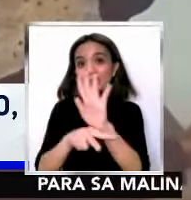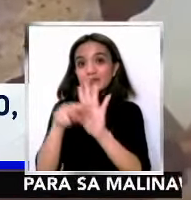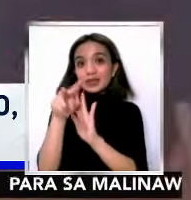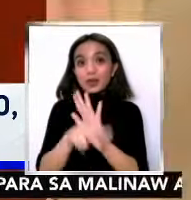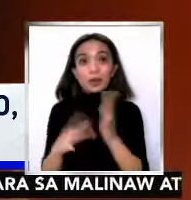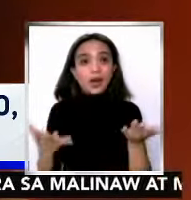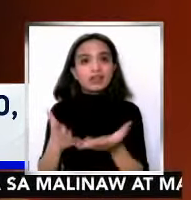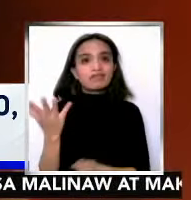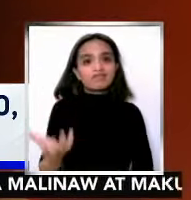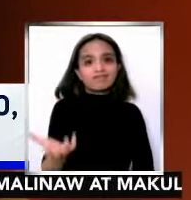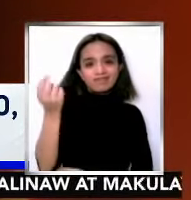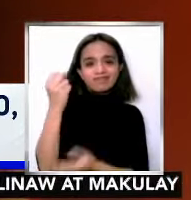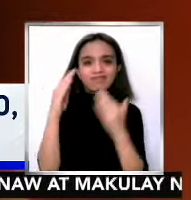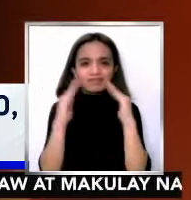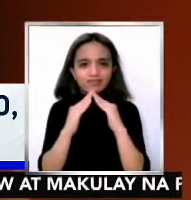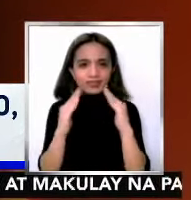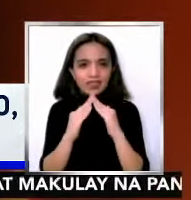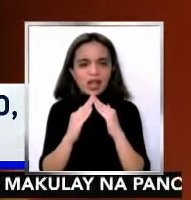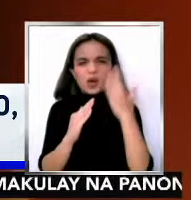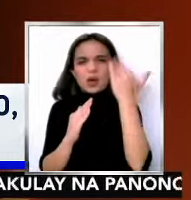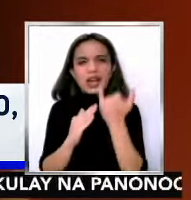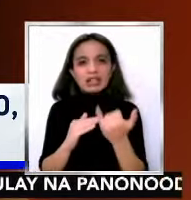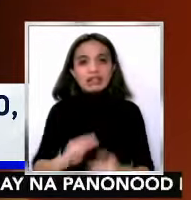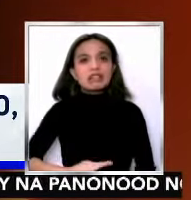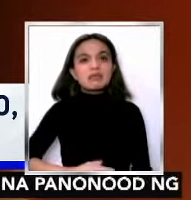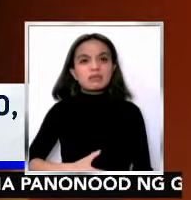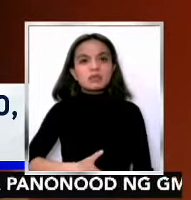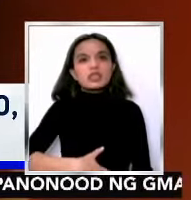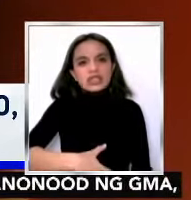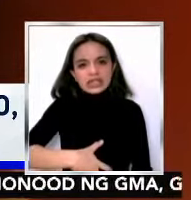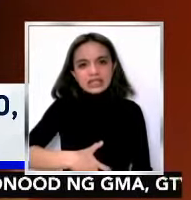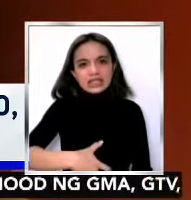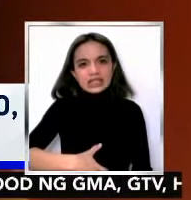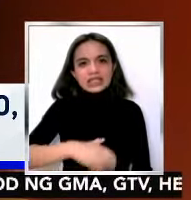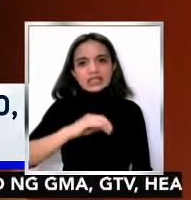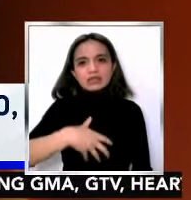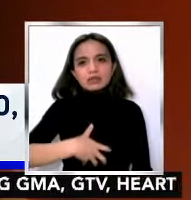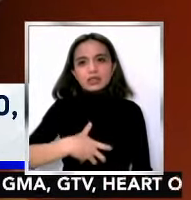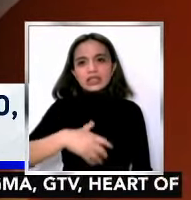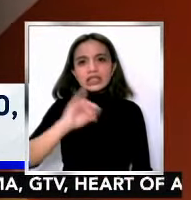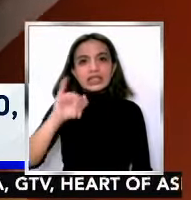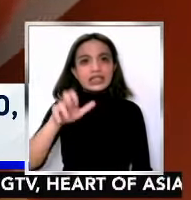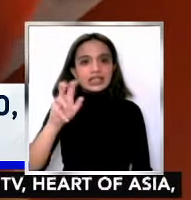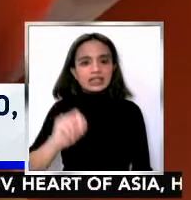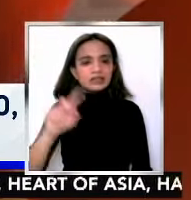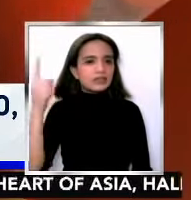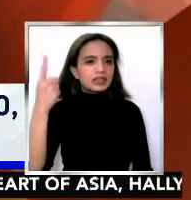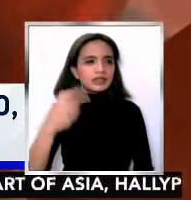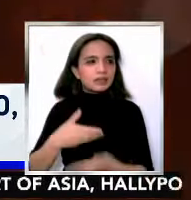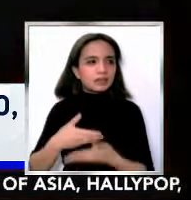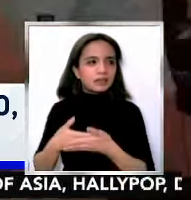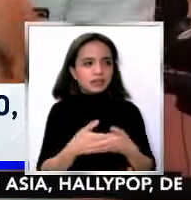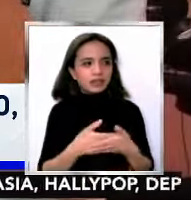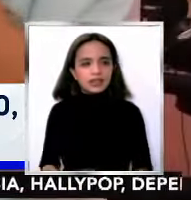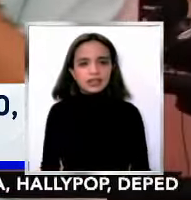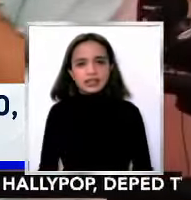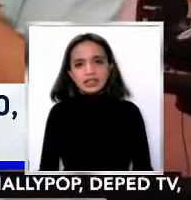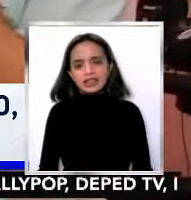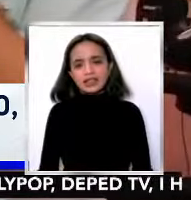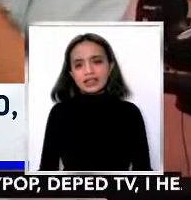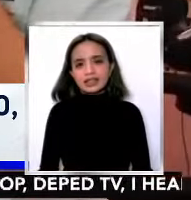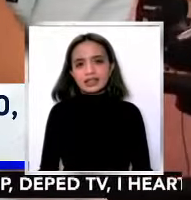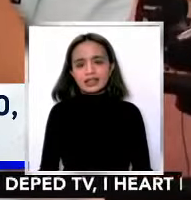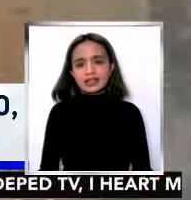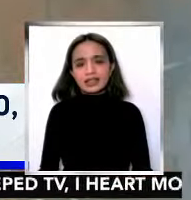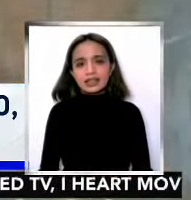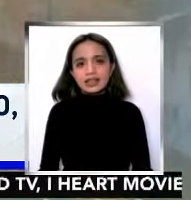bahay. Dahil preggy na noon si Jen sa kanilang unang baby together. 9th week. Nireveal